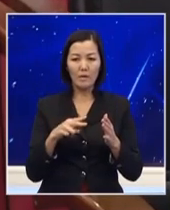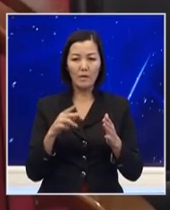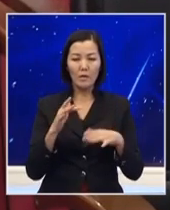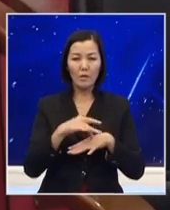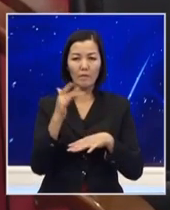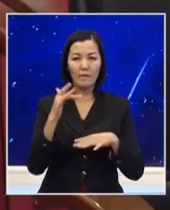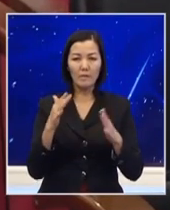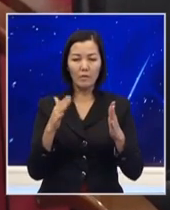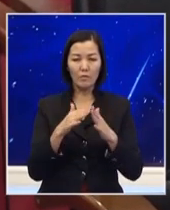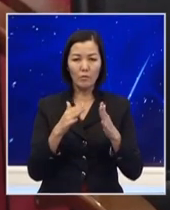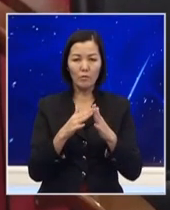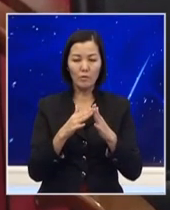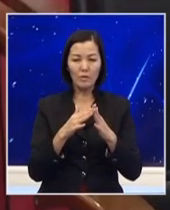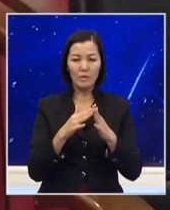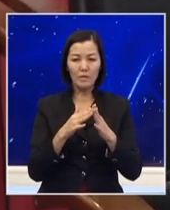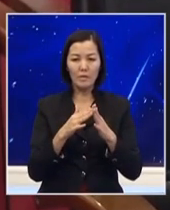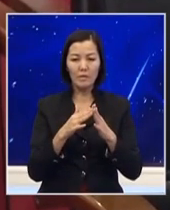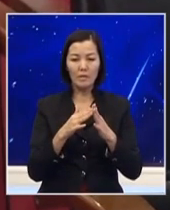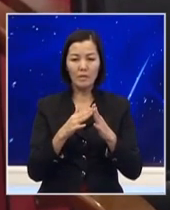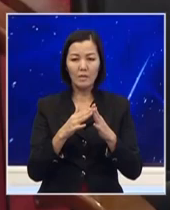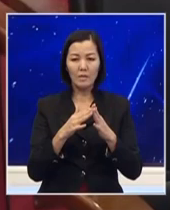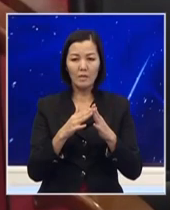ғана инженерлік коммуникациялық жүйелеріне.